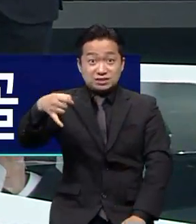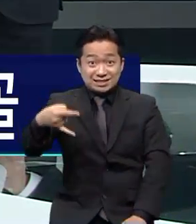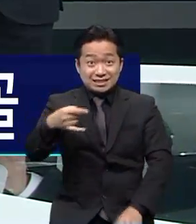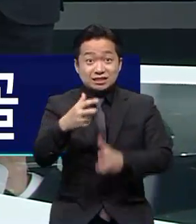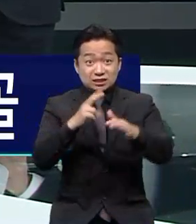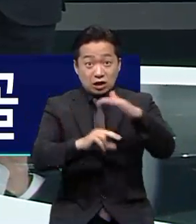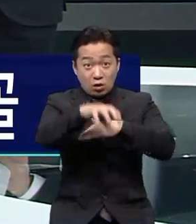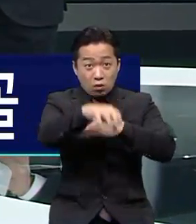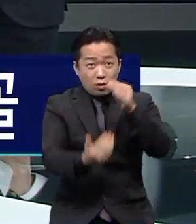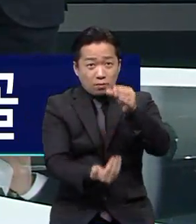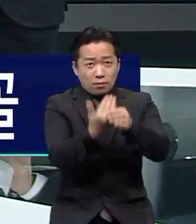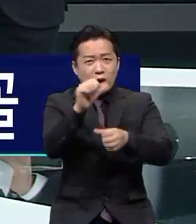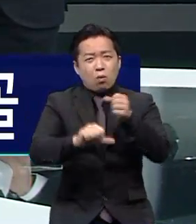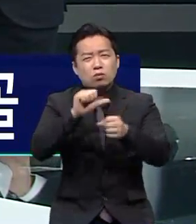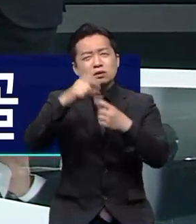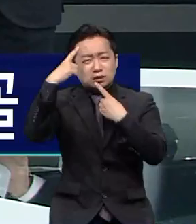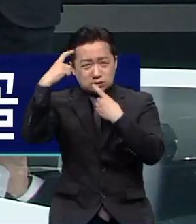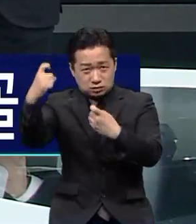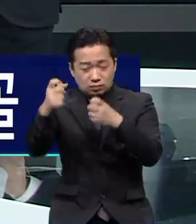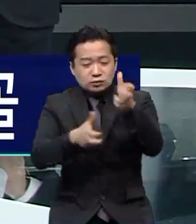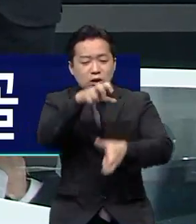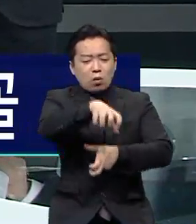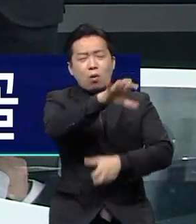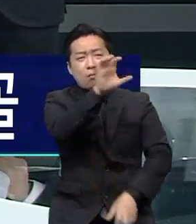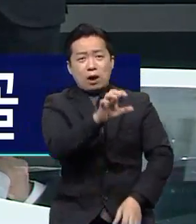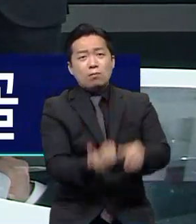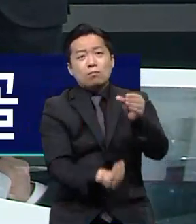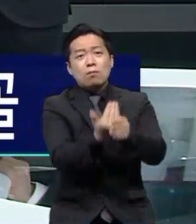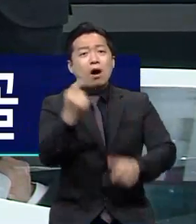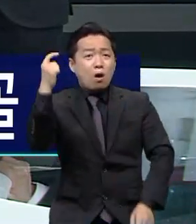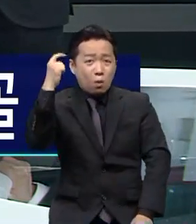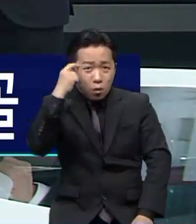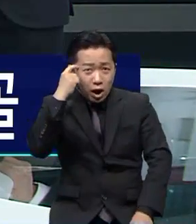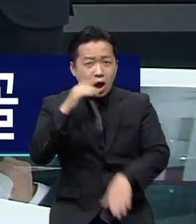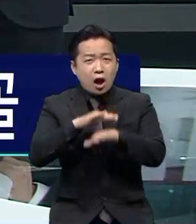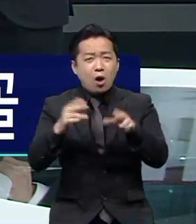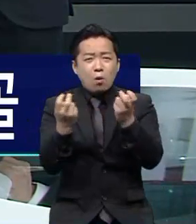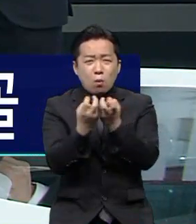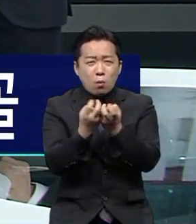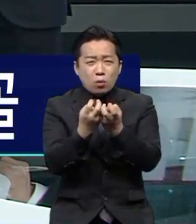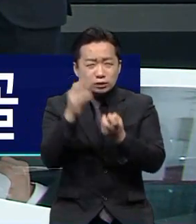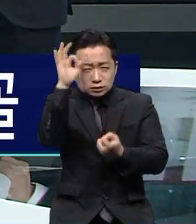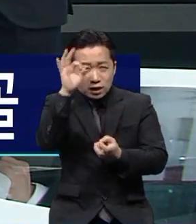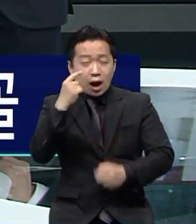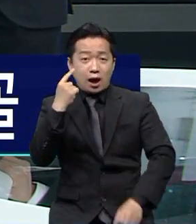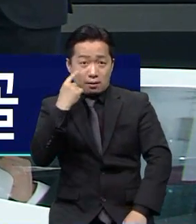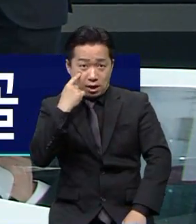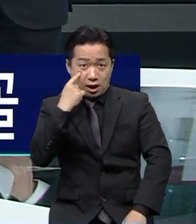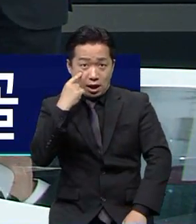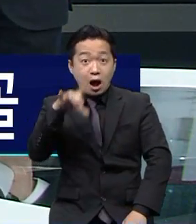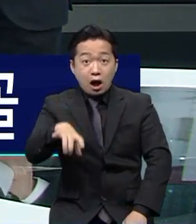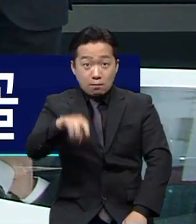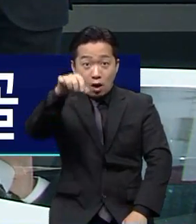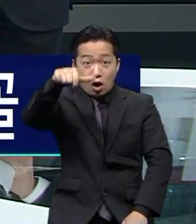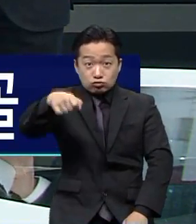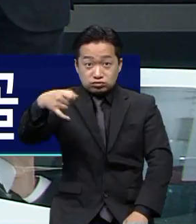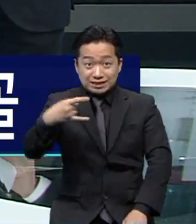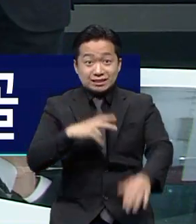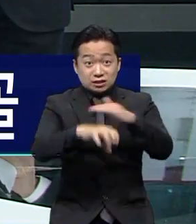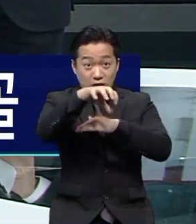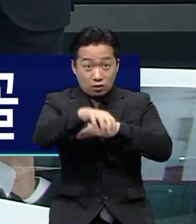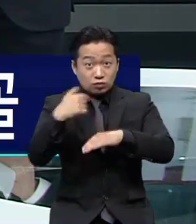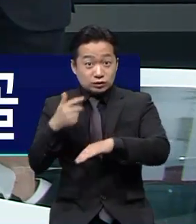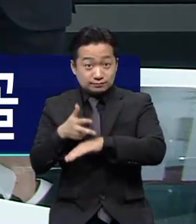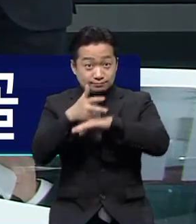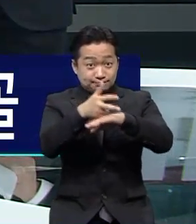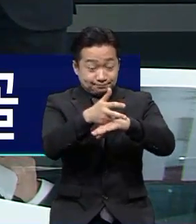산업 현장에서 이런 비극이 반복되는 이유와 해결책은 없는지부터 자세히 다뤄보겠습니다. 그럼 먼저 구의역에 나가 있는